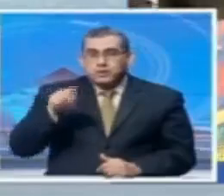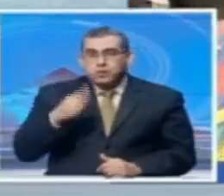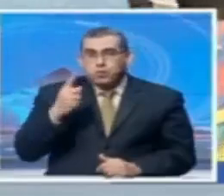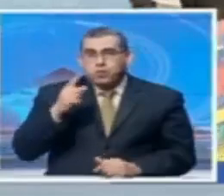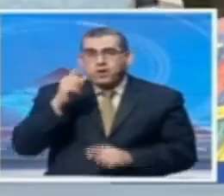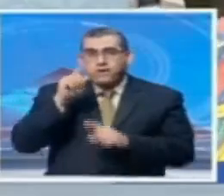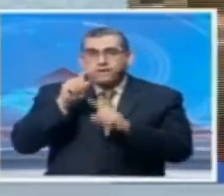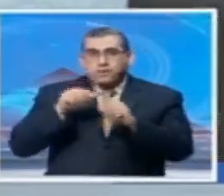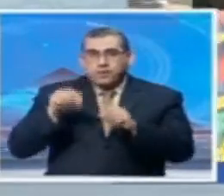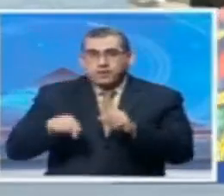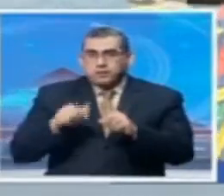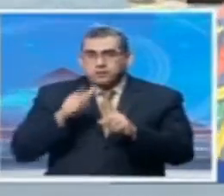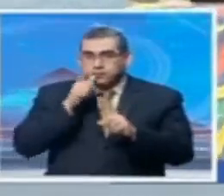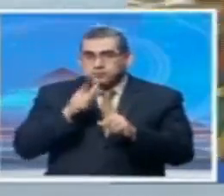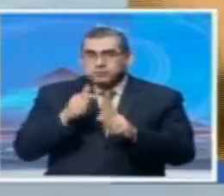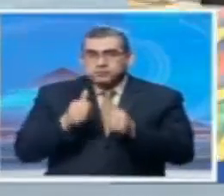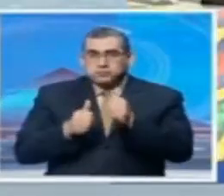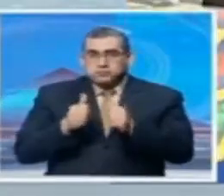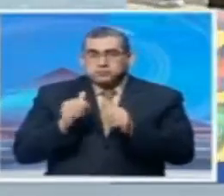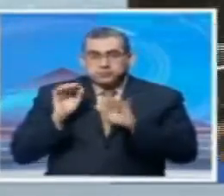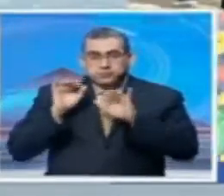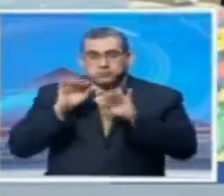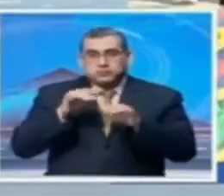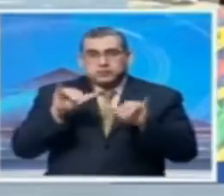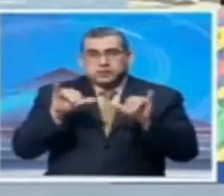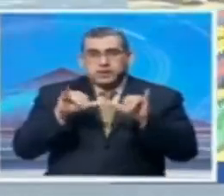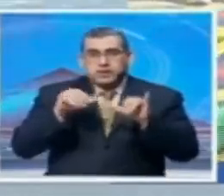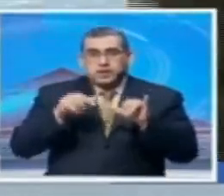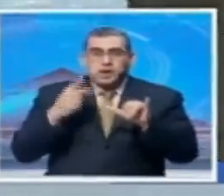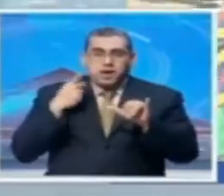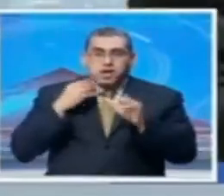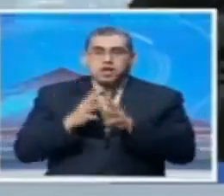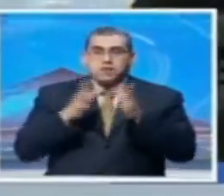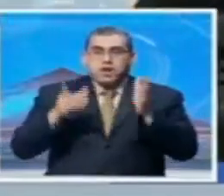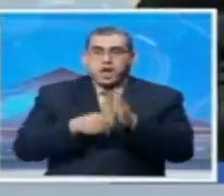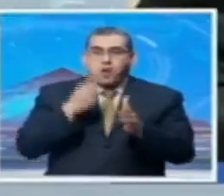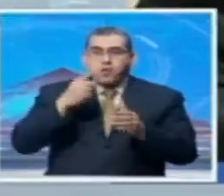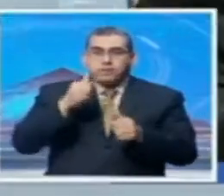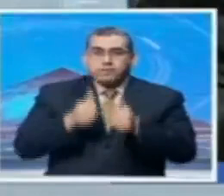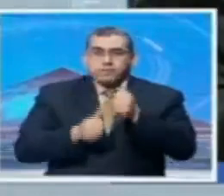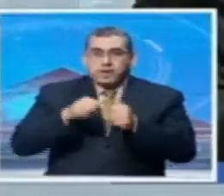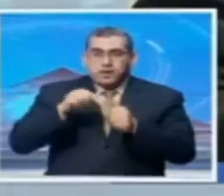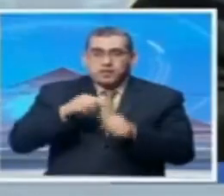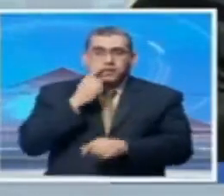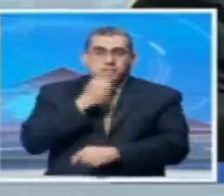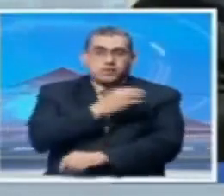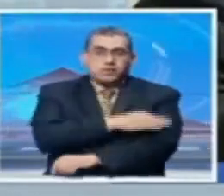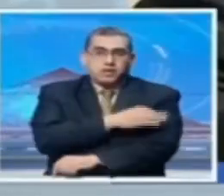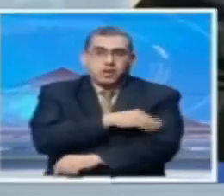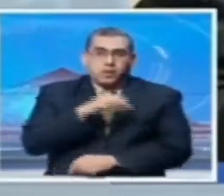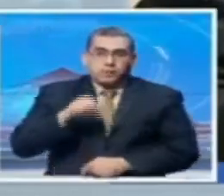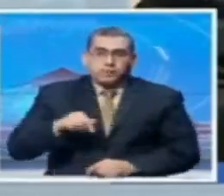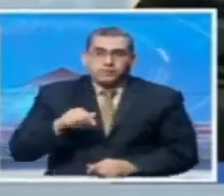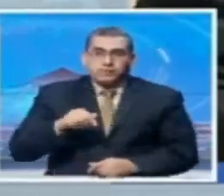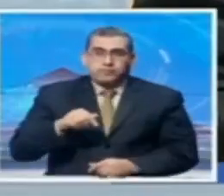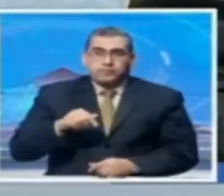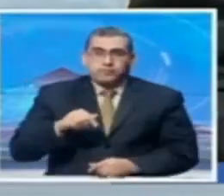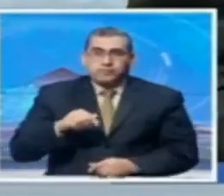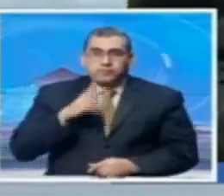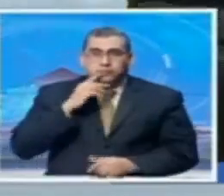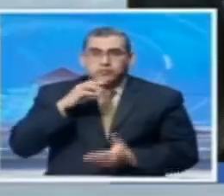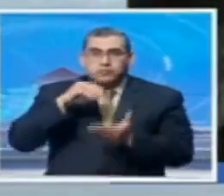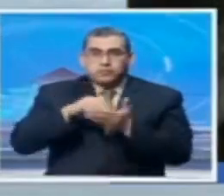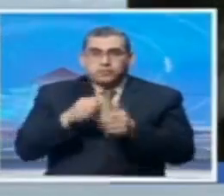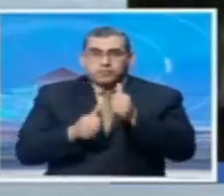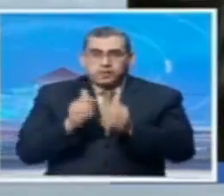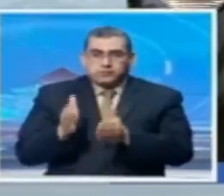89.1%، ودي عدد كبير بالنسبة لأول امتحان وأول تجربة للسيستم في أول يوم